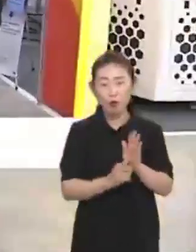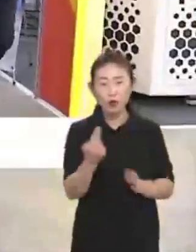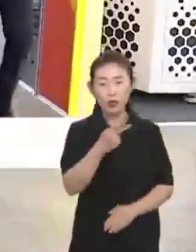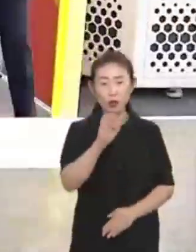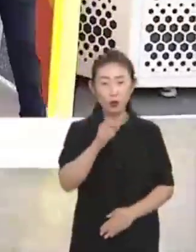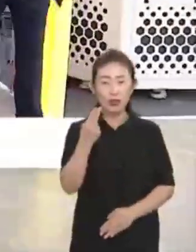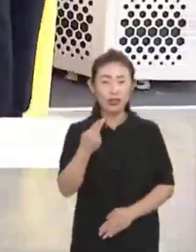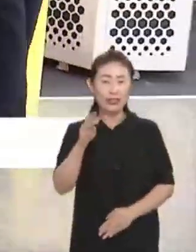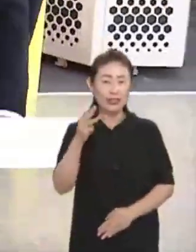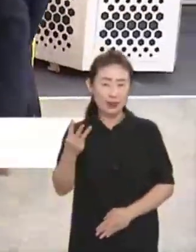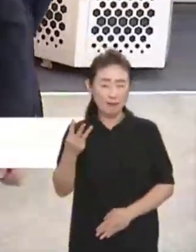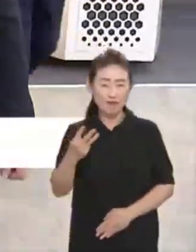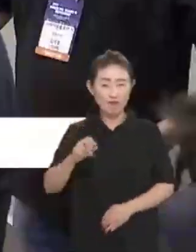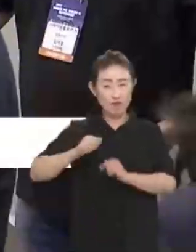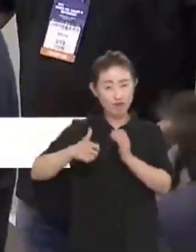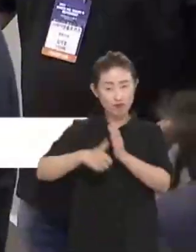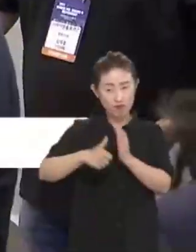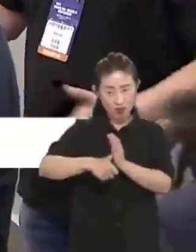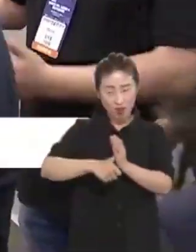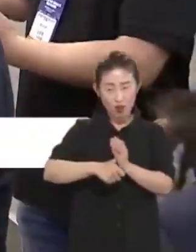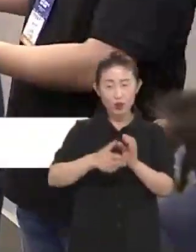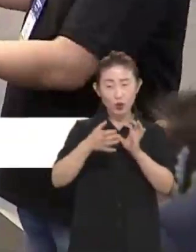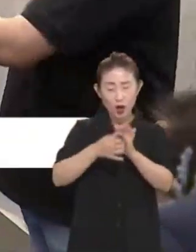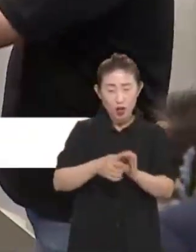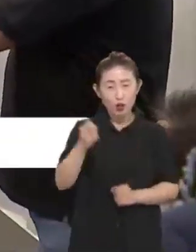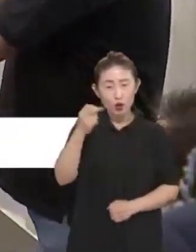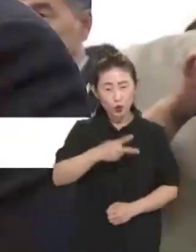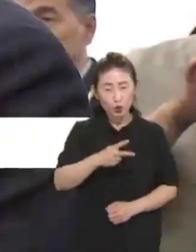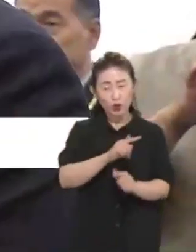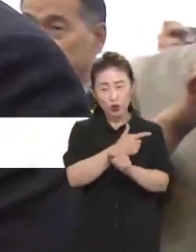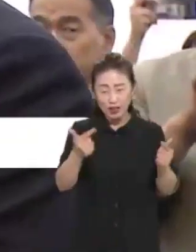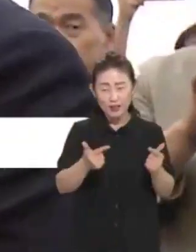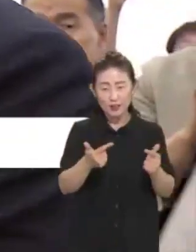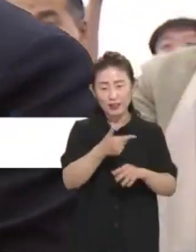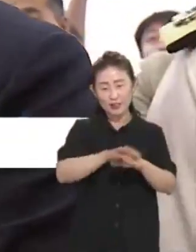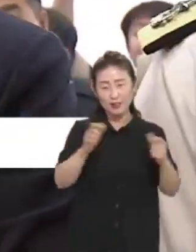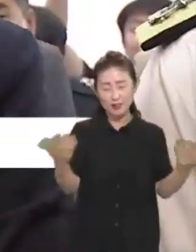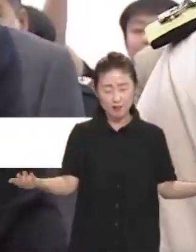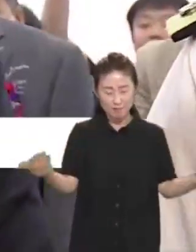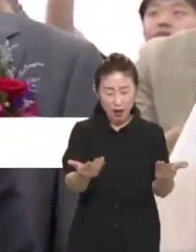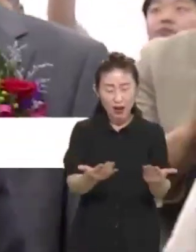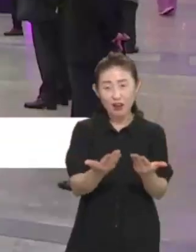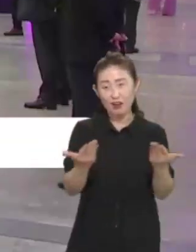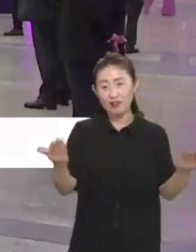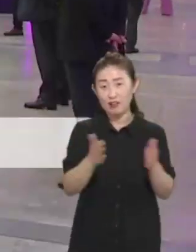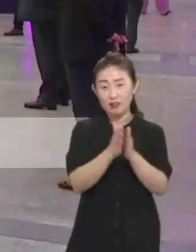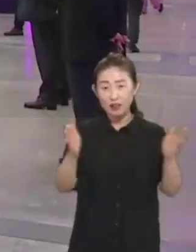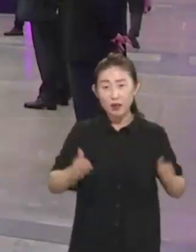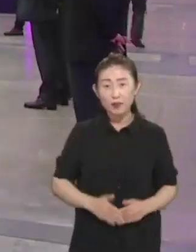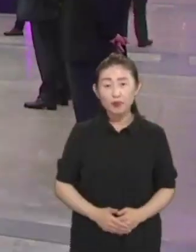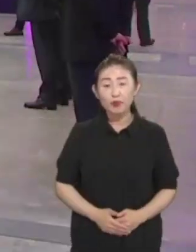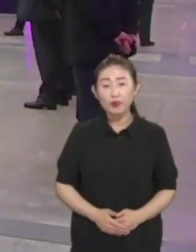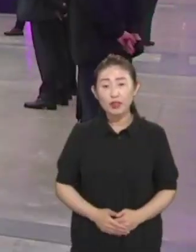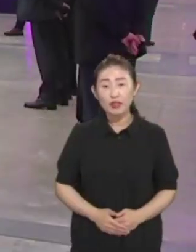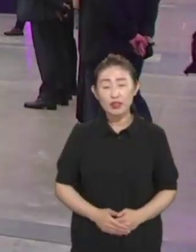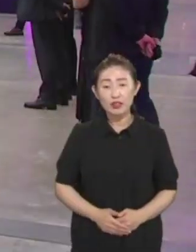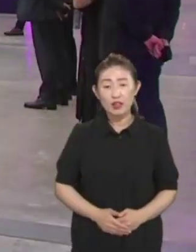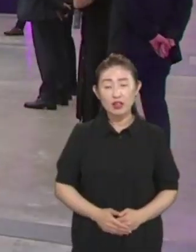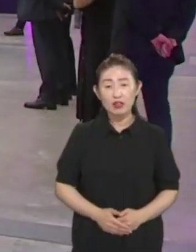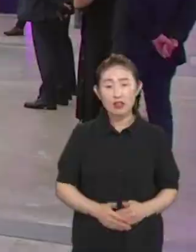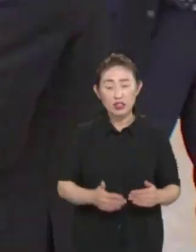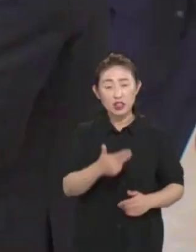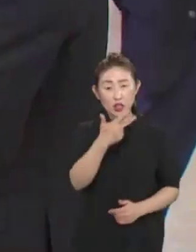2023 방위산업 부품 장비 대전 및 첨단 국방산업전이 대전에서 막을 올렸습니다. LIG 넥스원과 한화